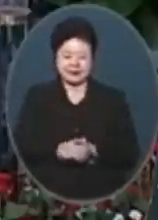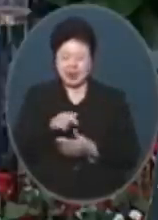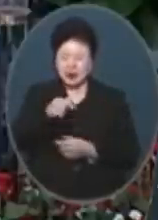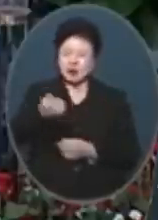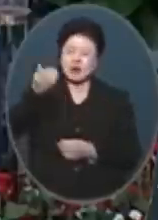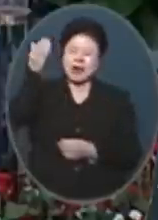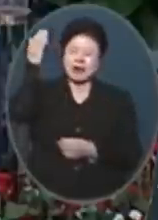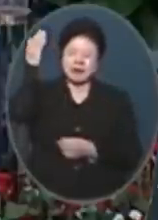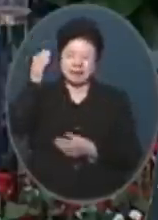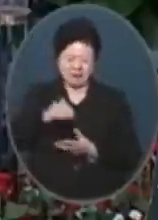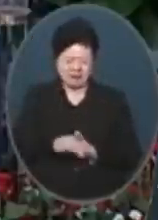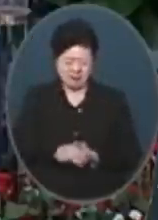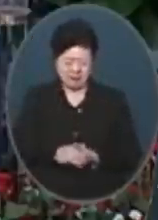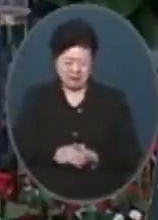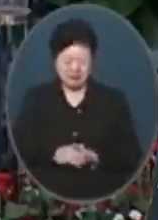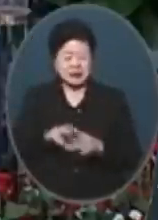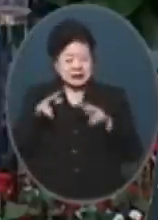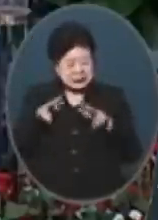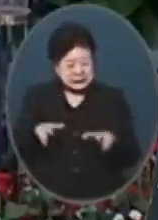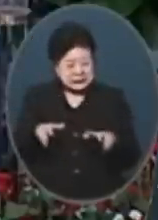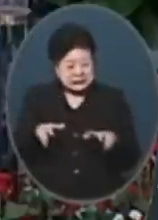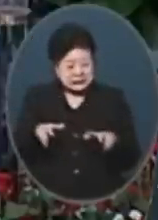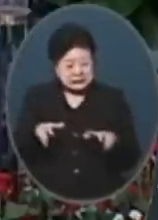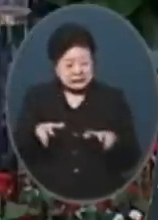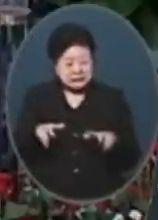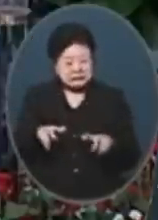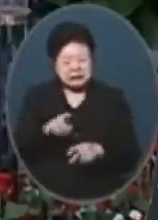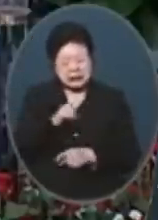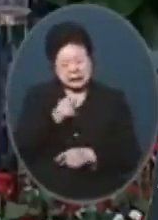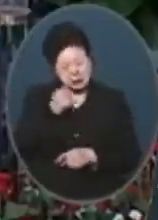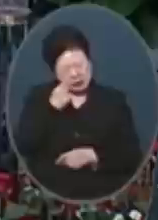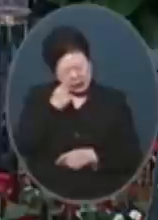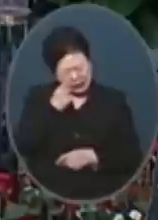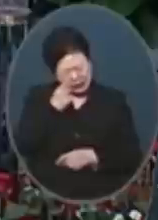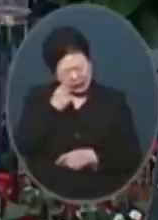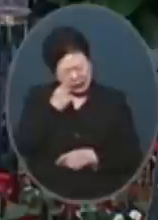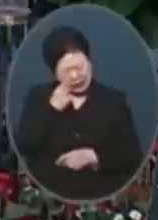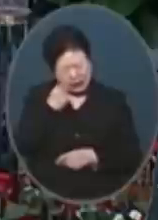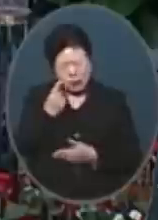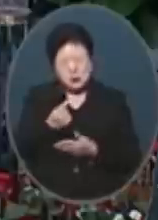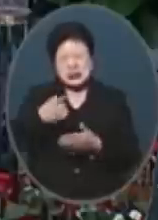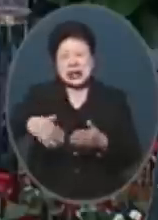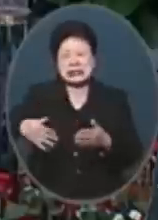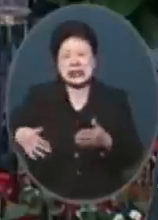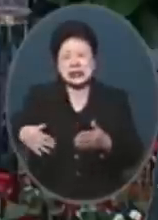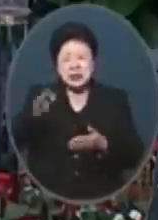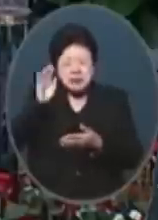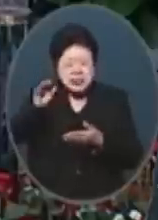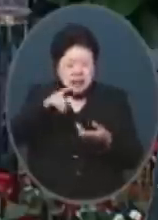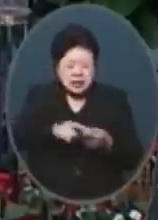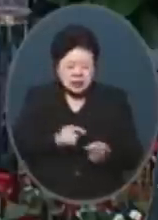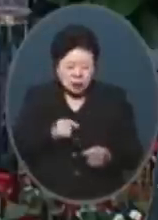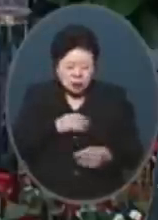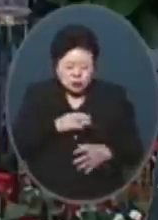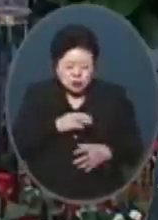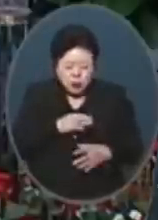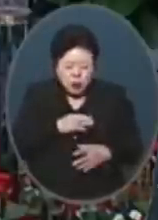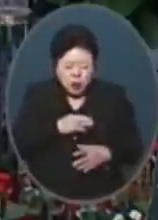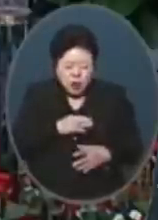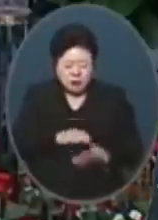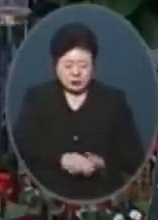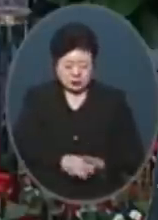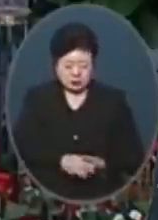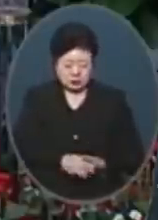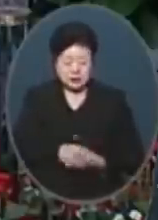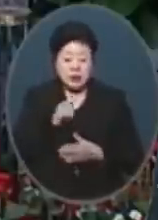매어 현재를 비관하거나 아직도 오지 않은 미래를 두려워하면서